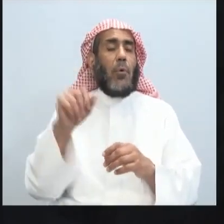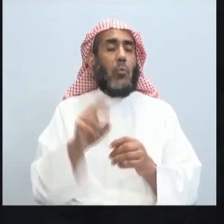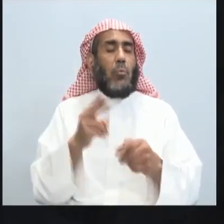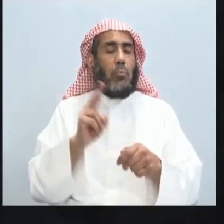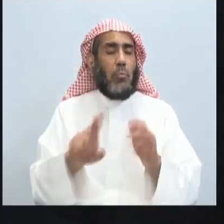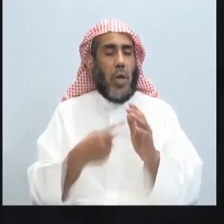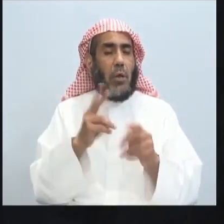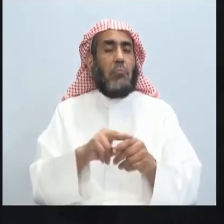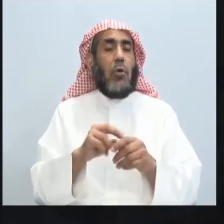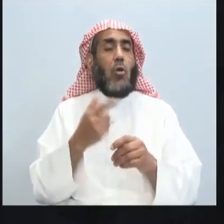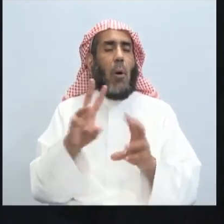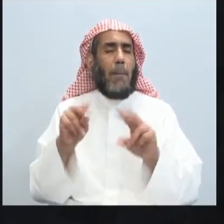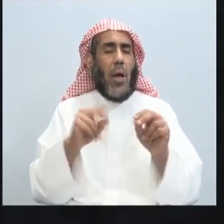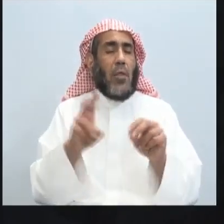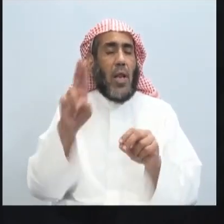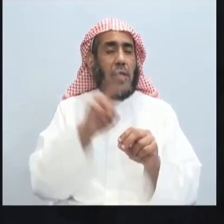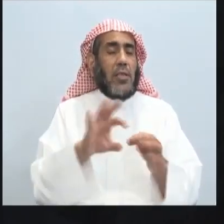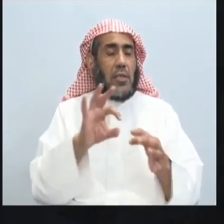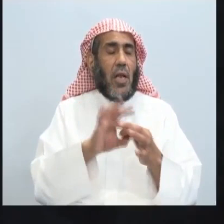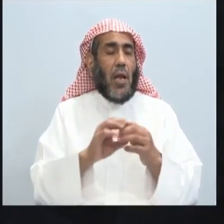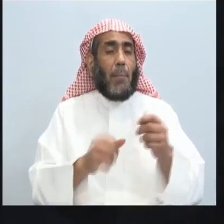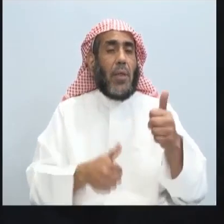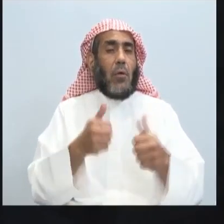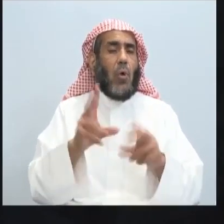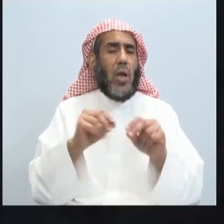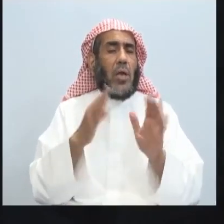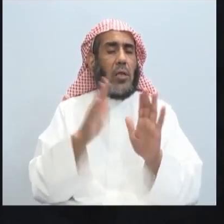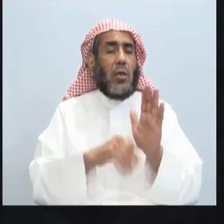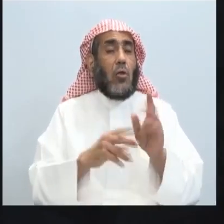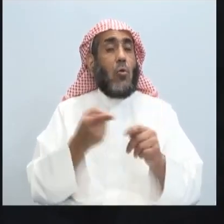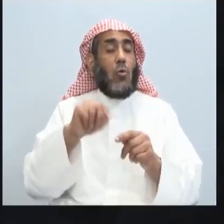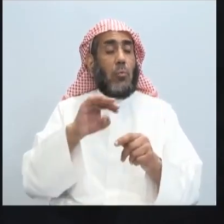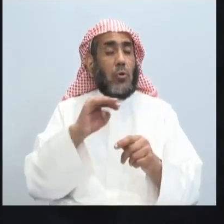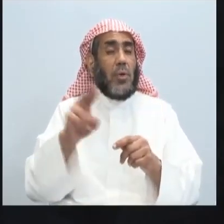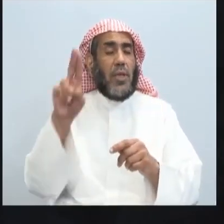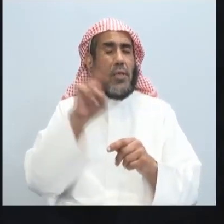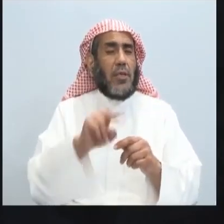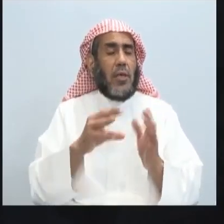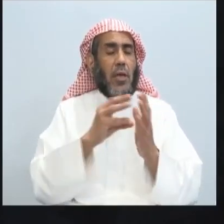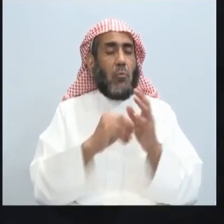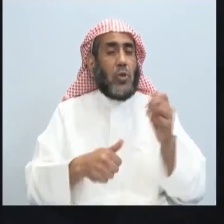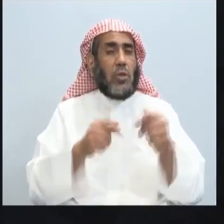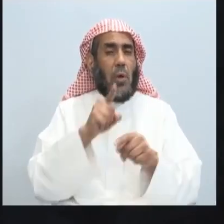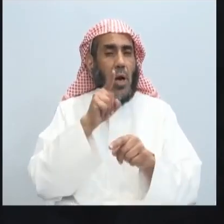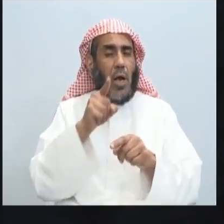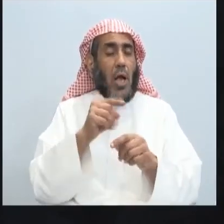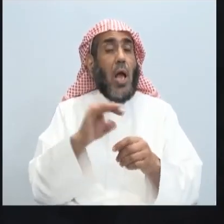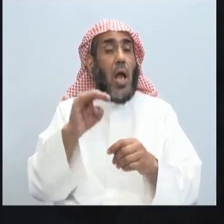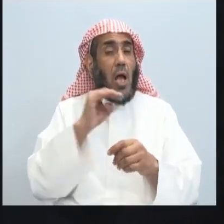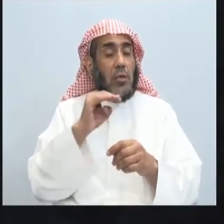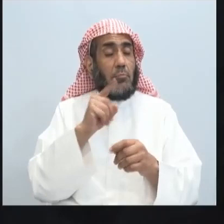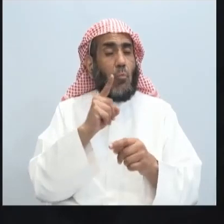اخرى ثم بعض الاسئله التي تتعلق بهذا الاختبار وكانك تقرا النص ثم سجيب عن هذه الاسئله نموذج الاختبار لك